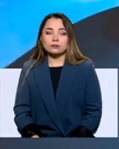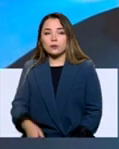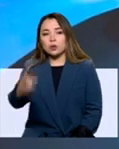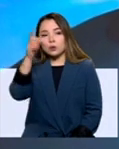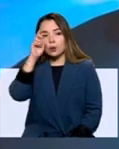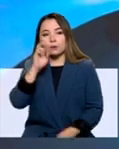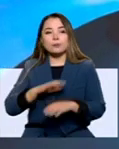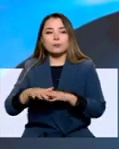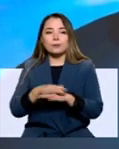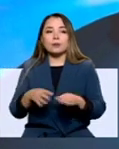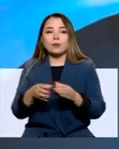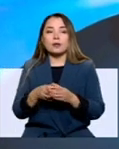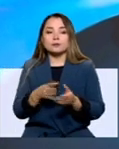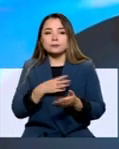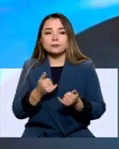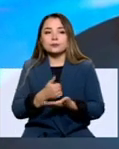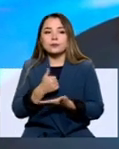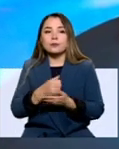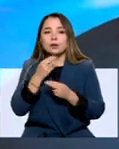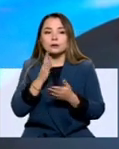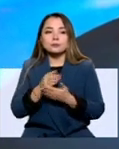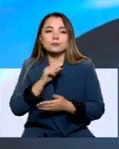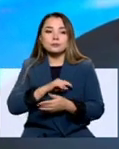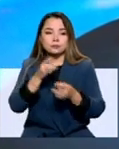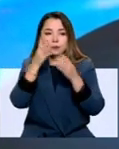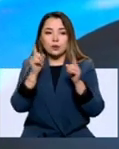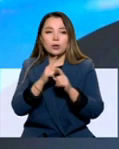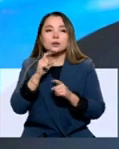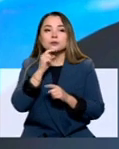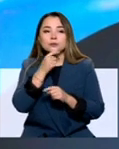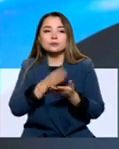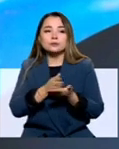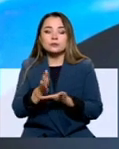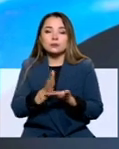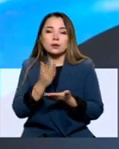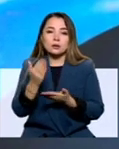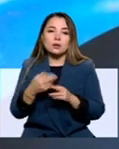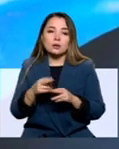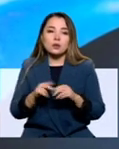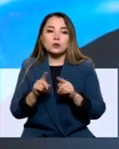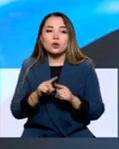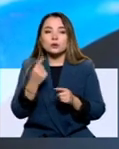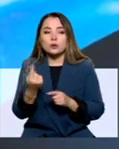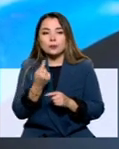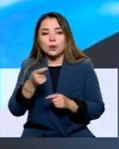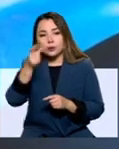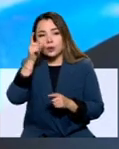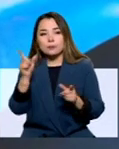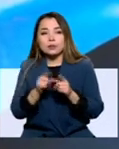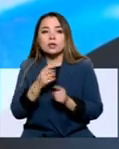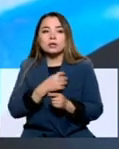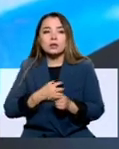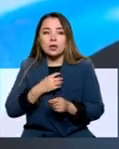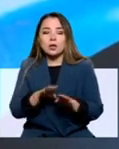түркі мемлекеттерінің интеграциясы бұған дейін басымдық берілген мәдени рухани бағыттан экономикаға қарай ойысып жатыр дедік. Бірақ түбі бір түркілерді біріктіретін негізгі